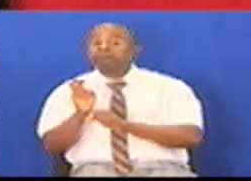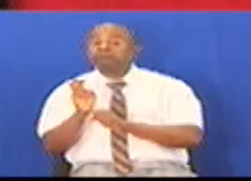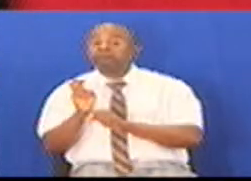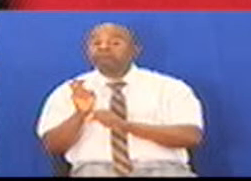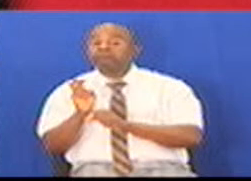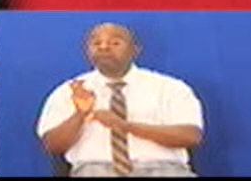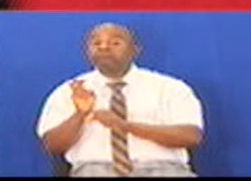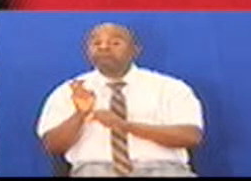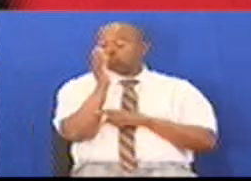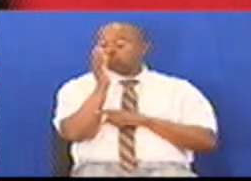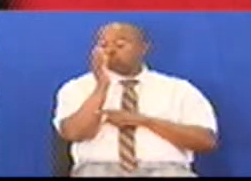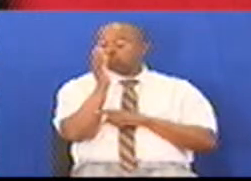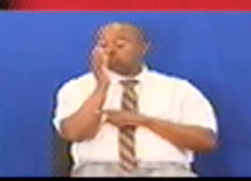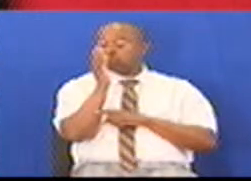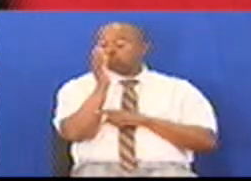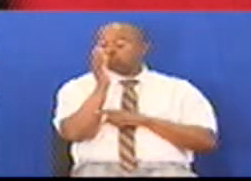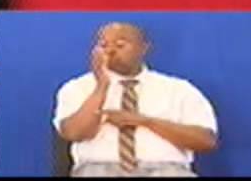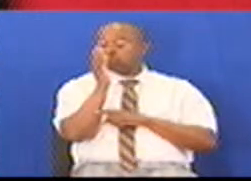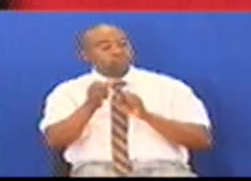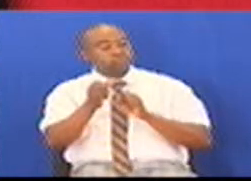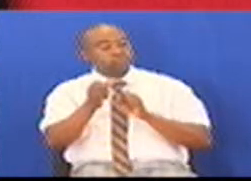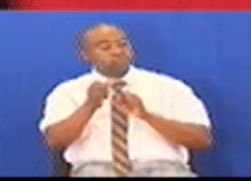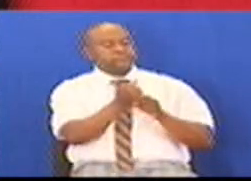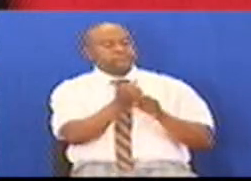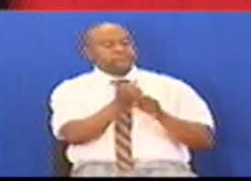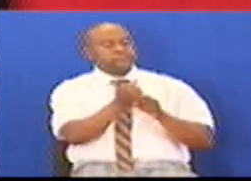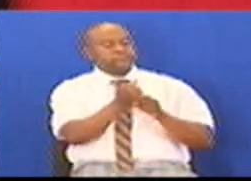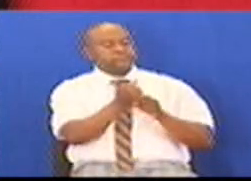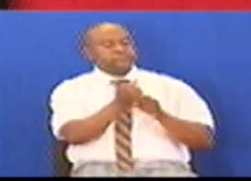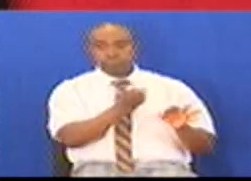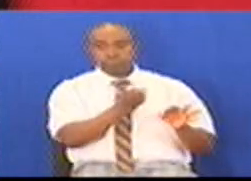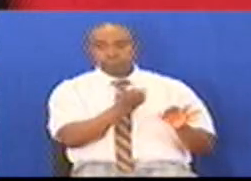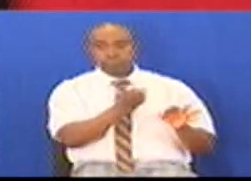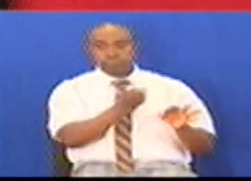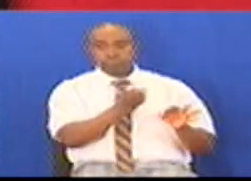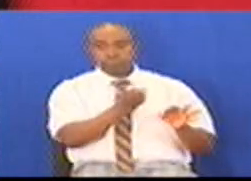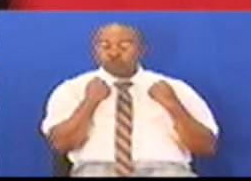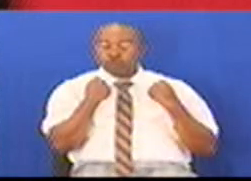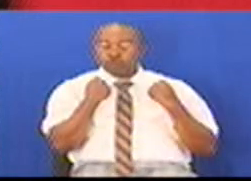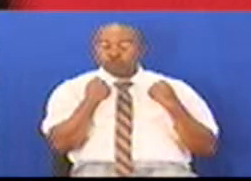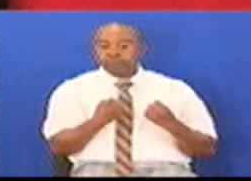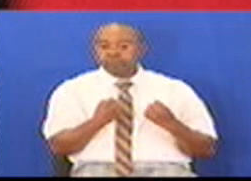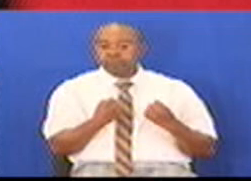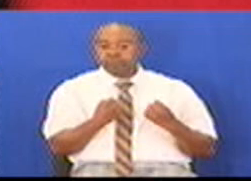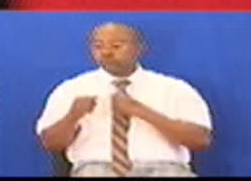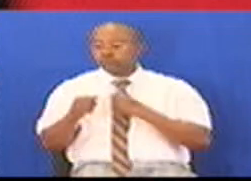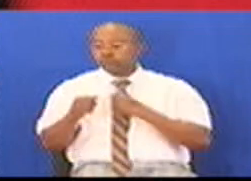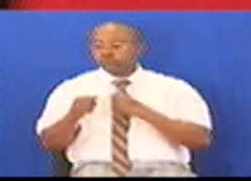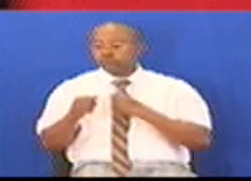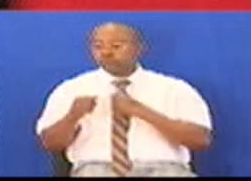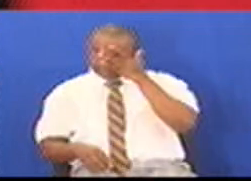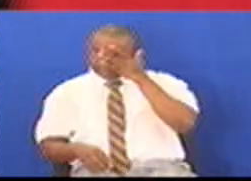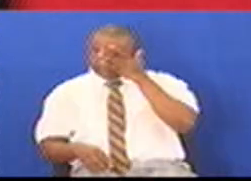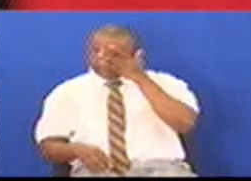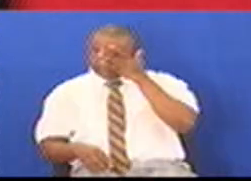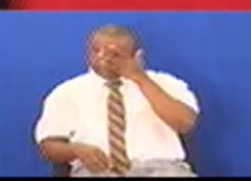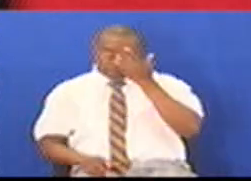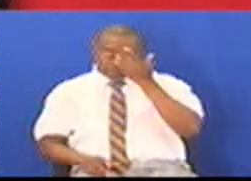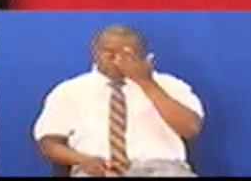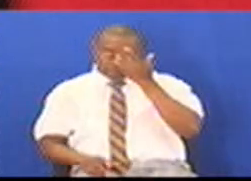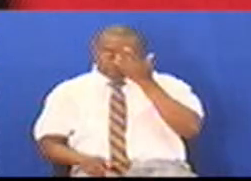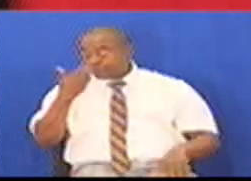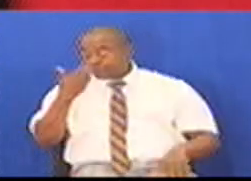katika kutekeleza bajeti yake kwa ufanisi kwa nia ya kujenga na kuimarisha uchumi wa taifa letu. Mheshimiwa